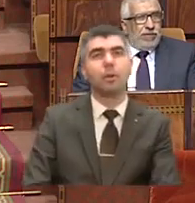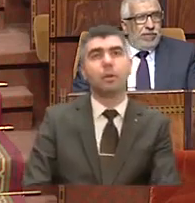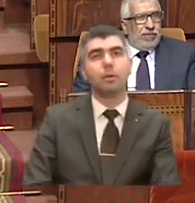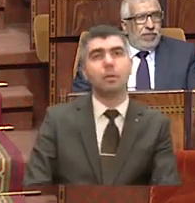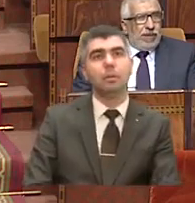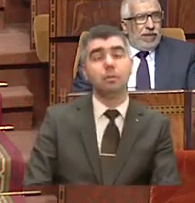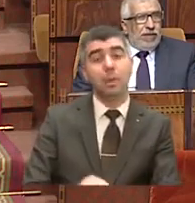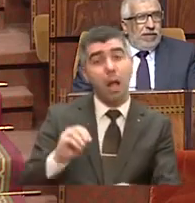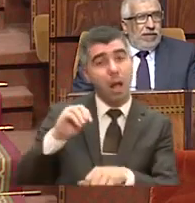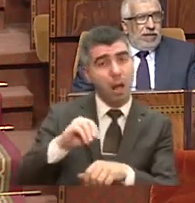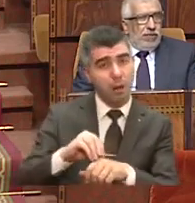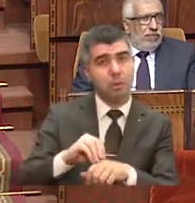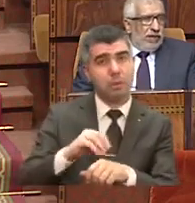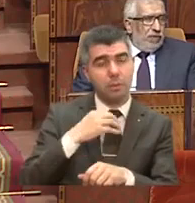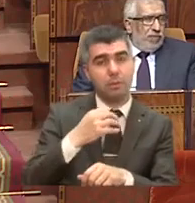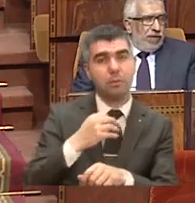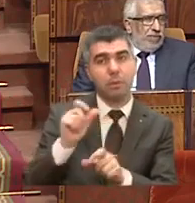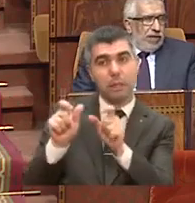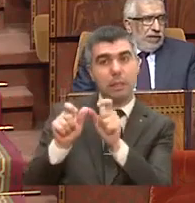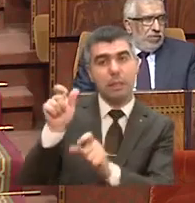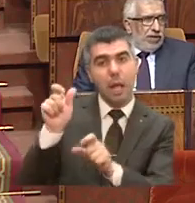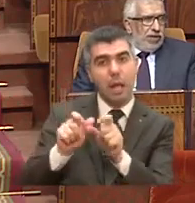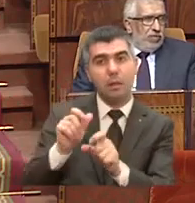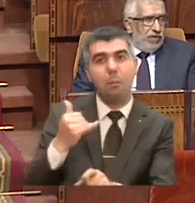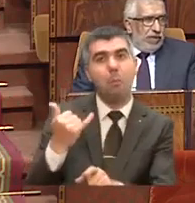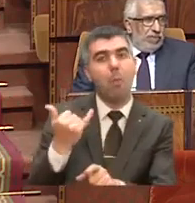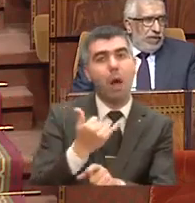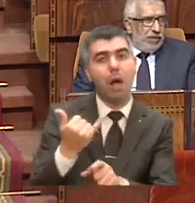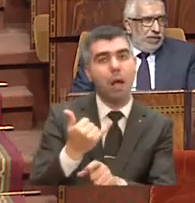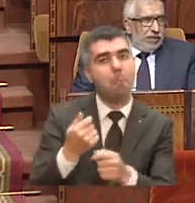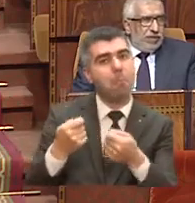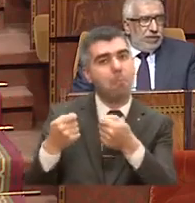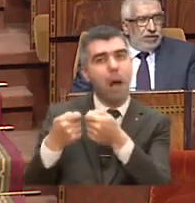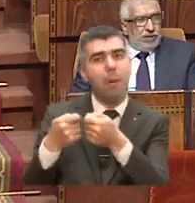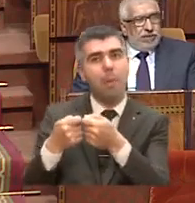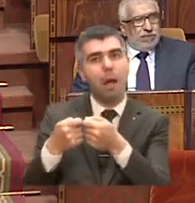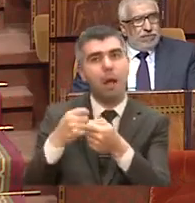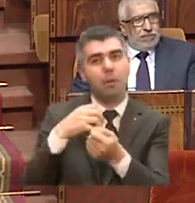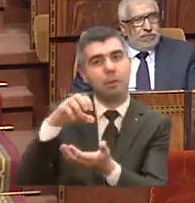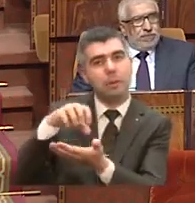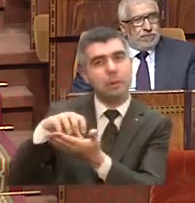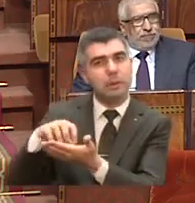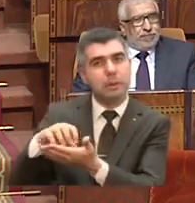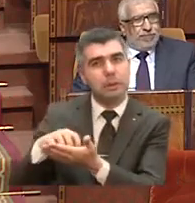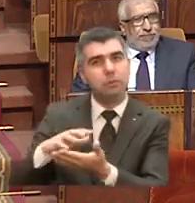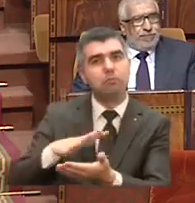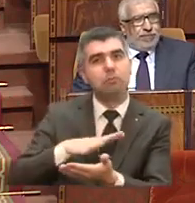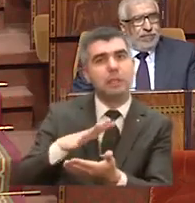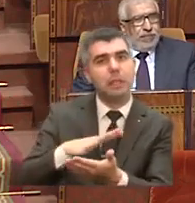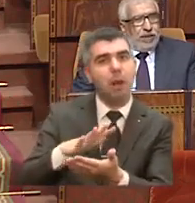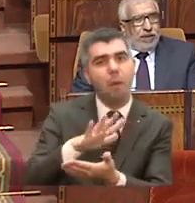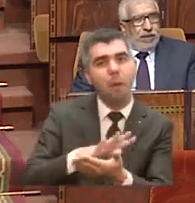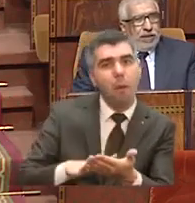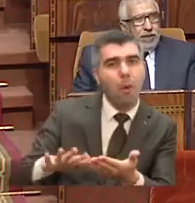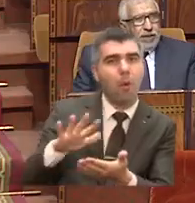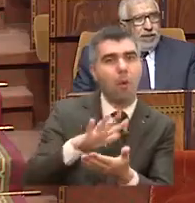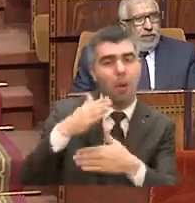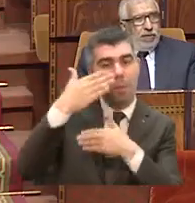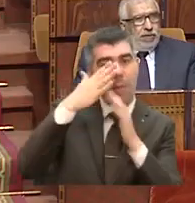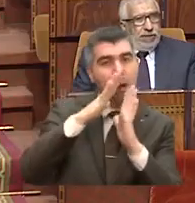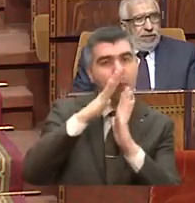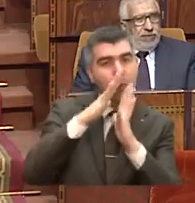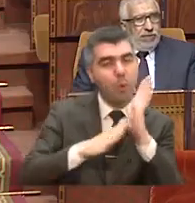مرة أخرى، الساكنة في أمس الحاجة كما في باقي مناطق المغرب، نطالبكم بالتسريع بهذا المشروع، بإتمام هذا المشروع،